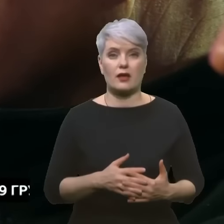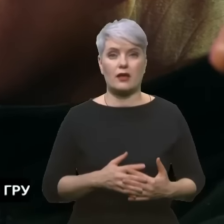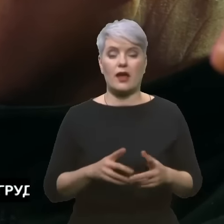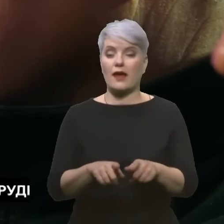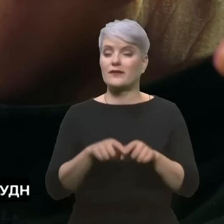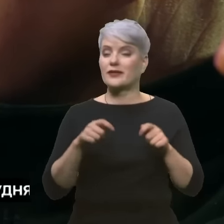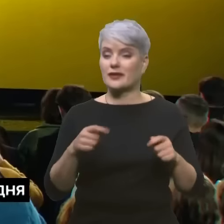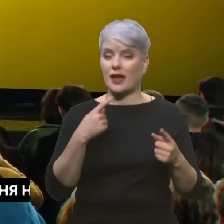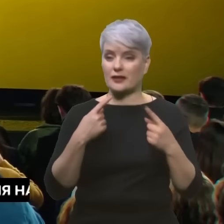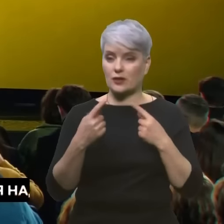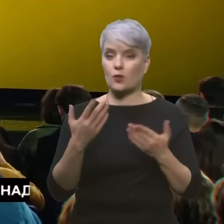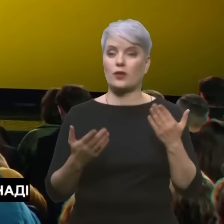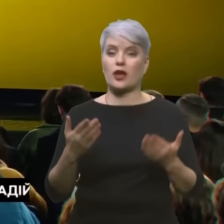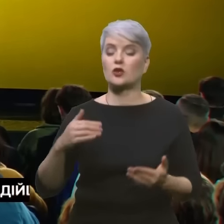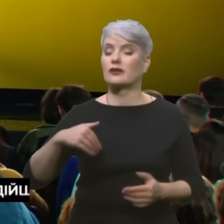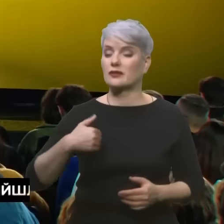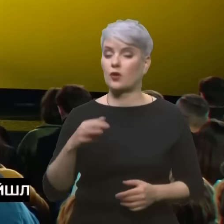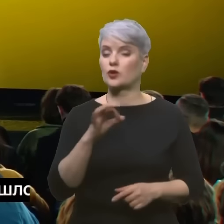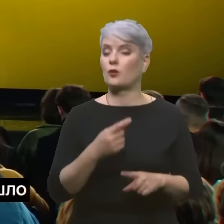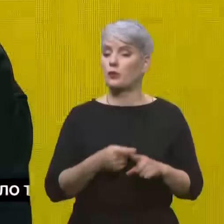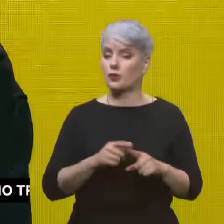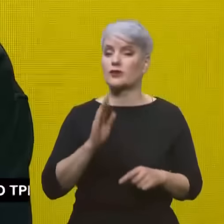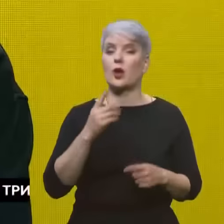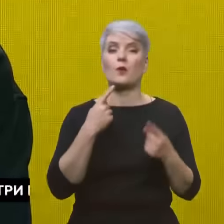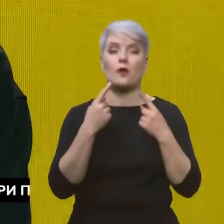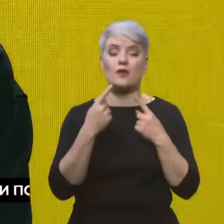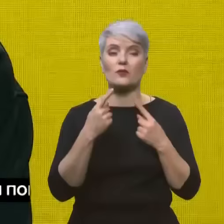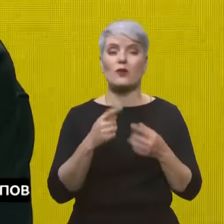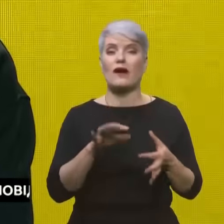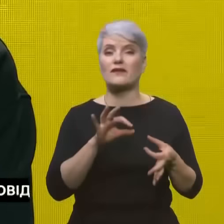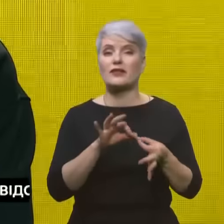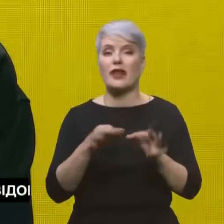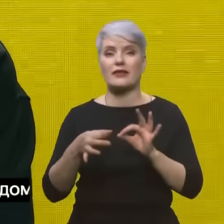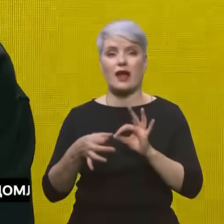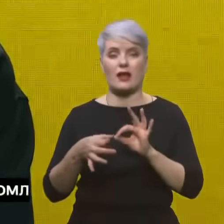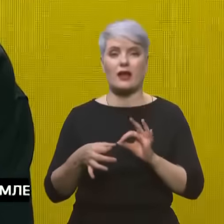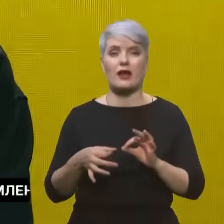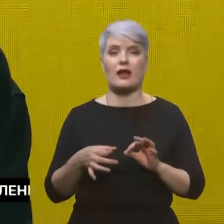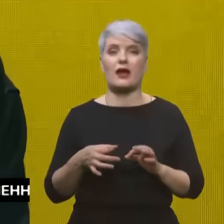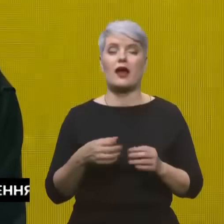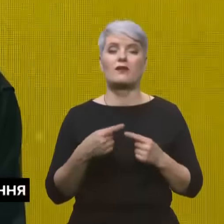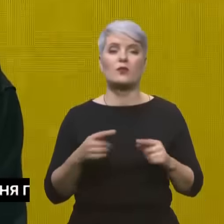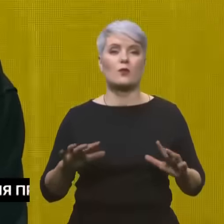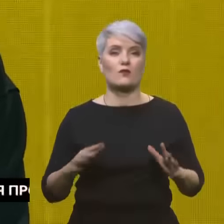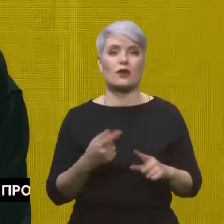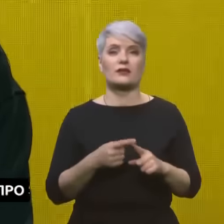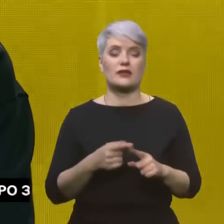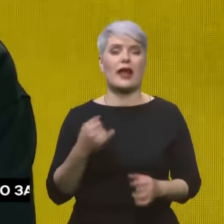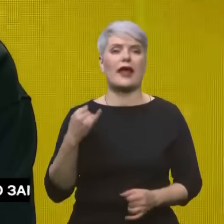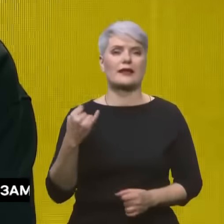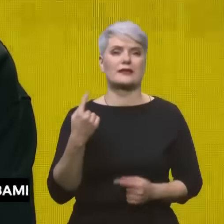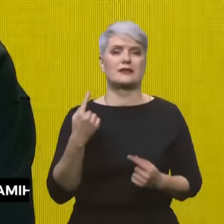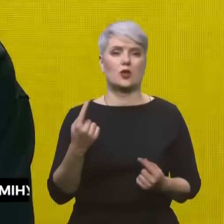це, поговоримо в деталях. В будь-якому випадку це історичний досвід для нашої держави.